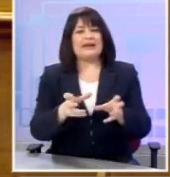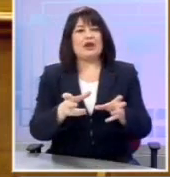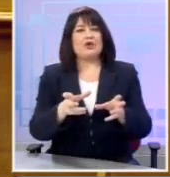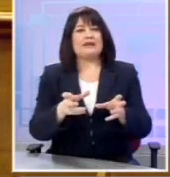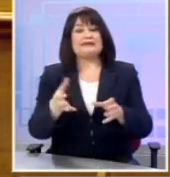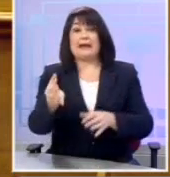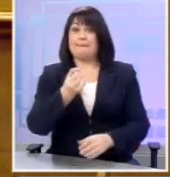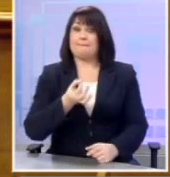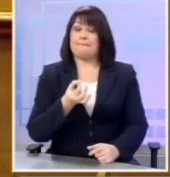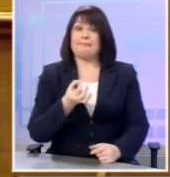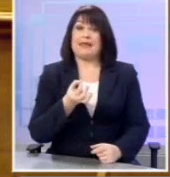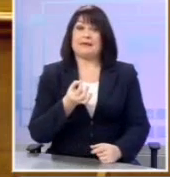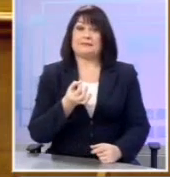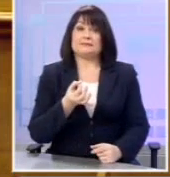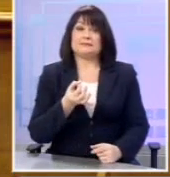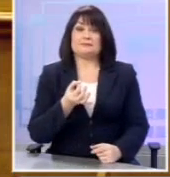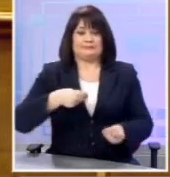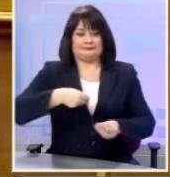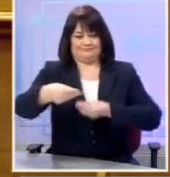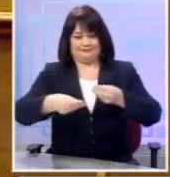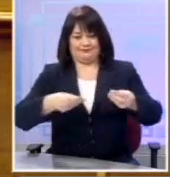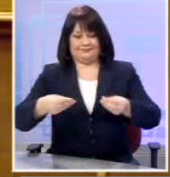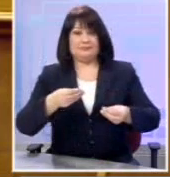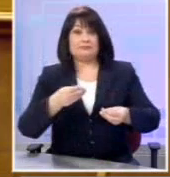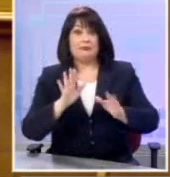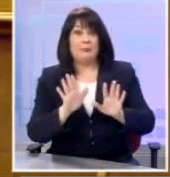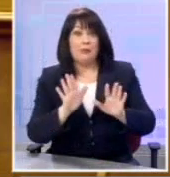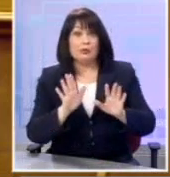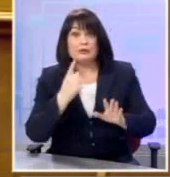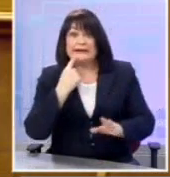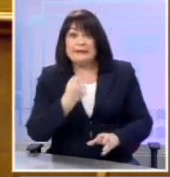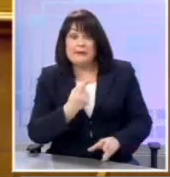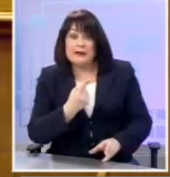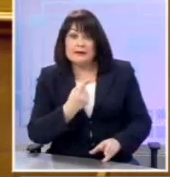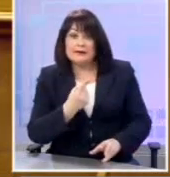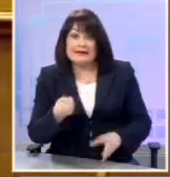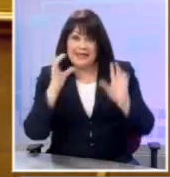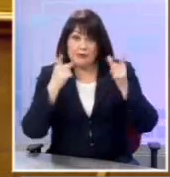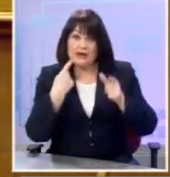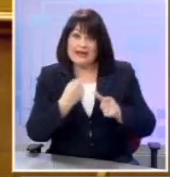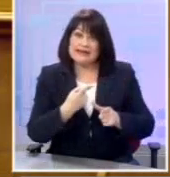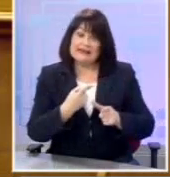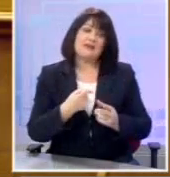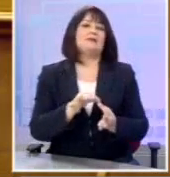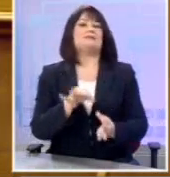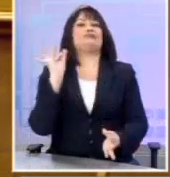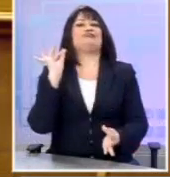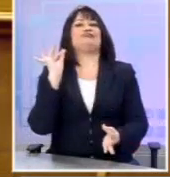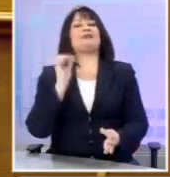είπε ότι η αναδιανομή, ακούστε, η αναδιανομή είναι κίνητρο για την τεμπελιά των